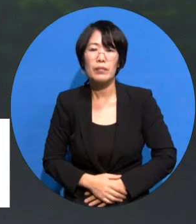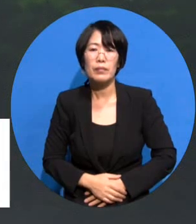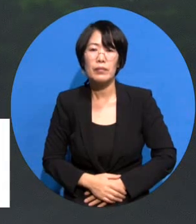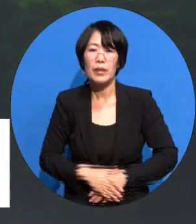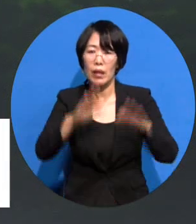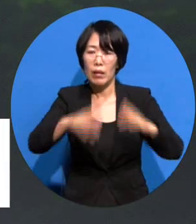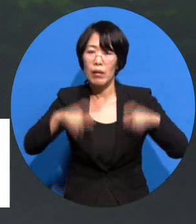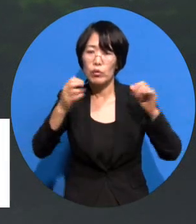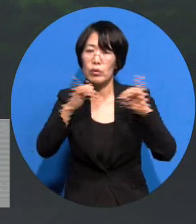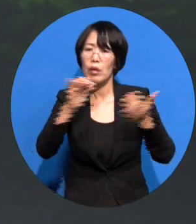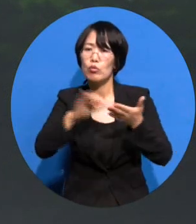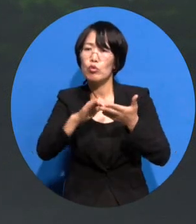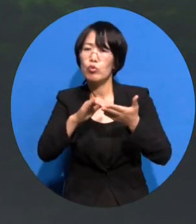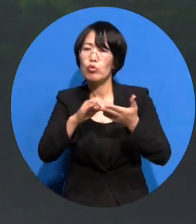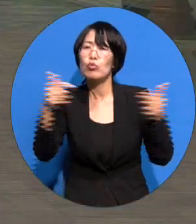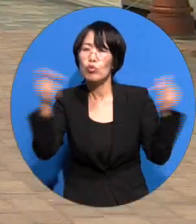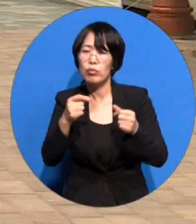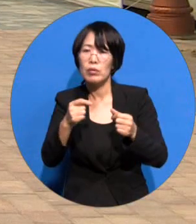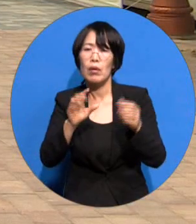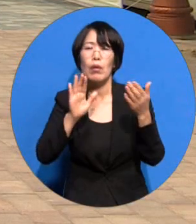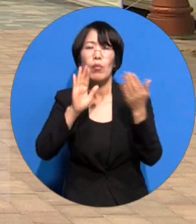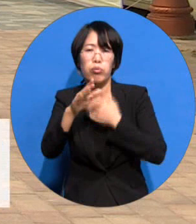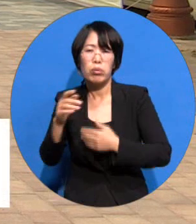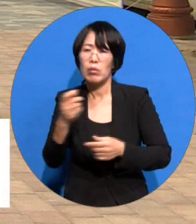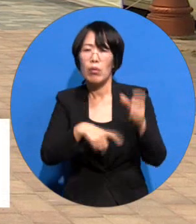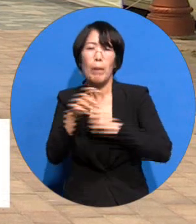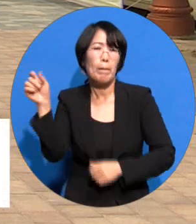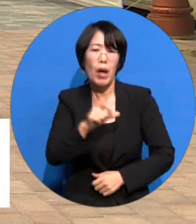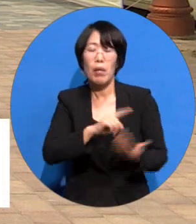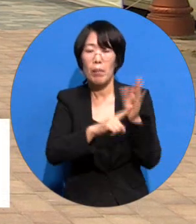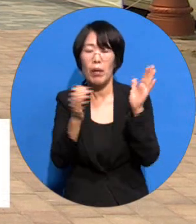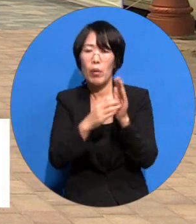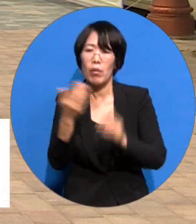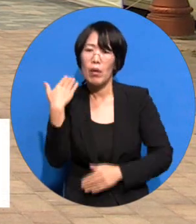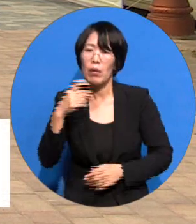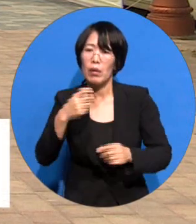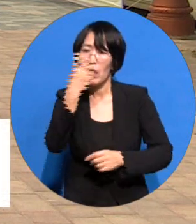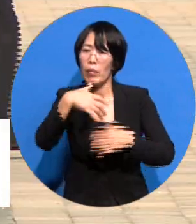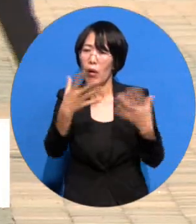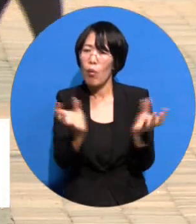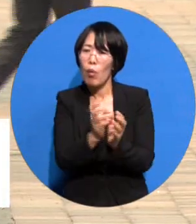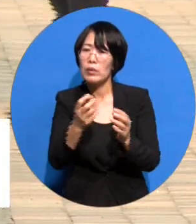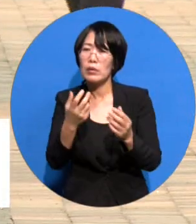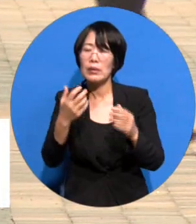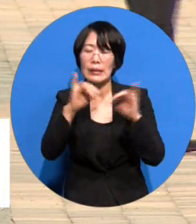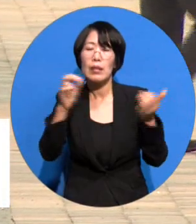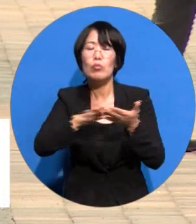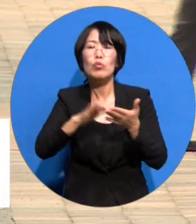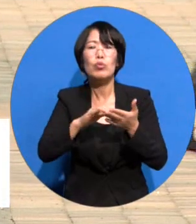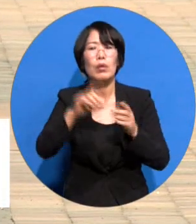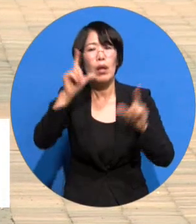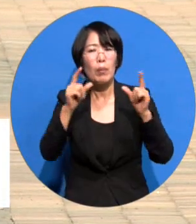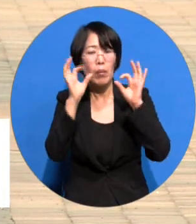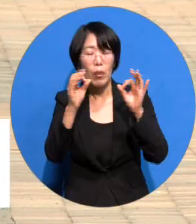전남적 인구 감소는 더욱 가속화할 것이라는 전망이 나왔습니다. 최근 발표된 감사원의 인구 구조 변화 대응 실태